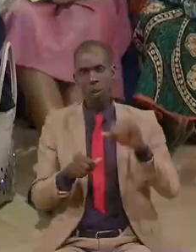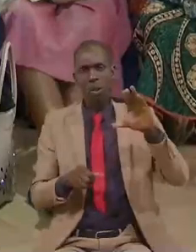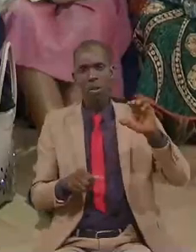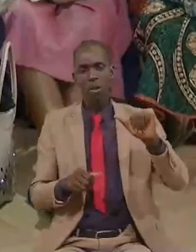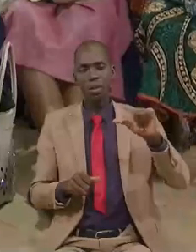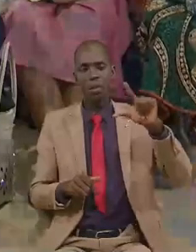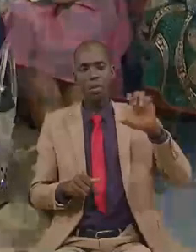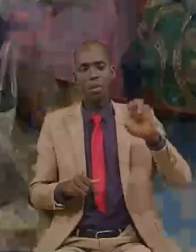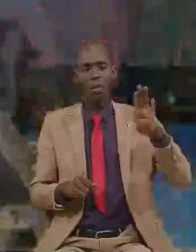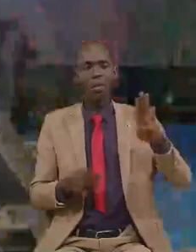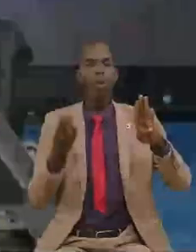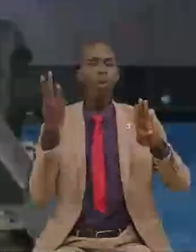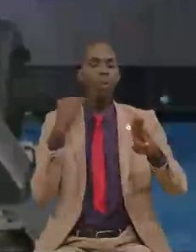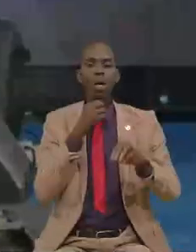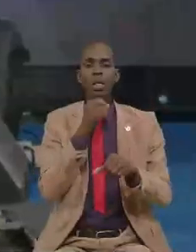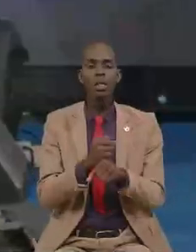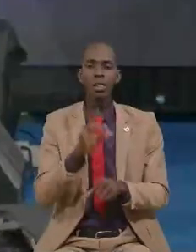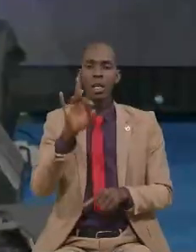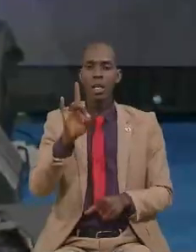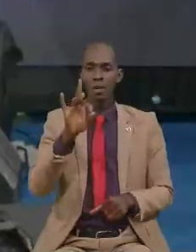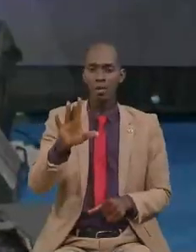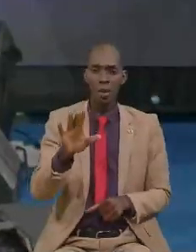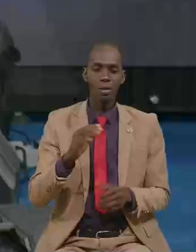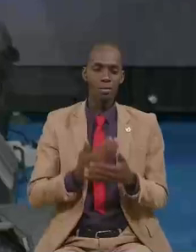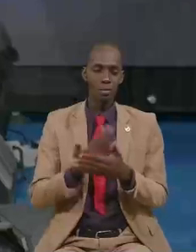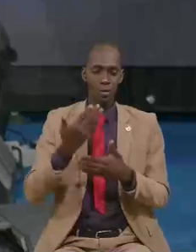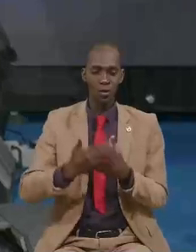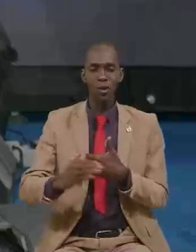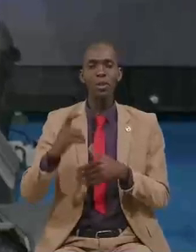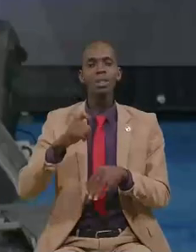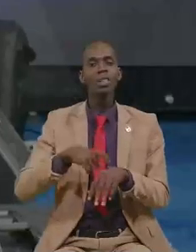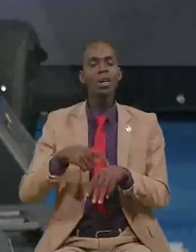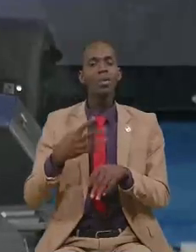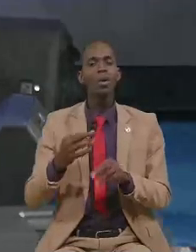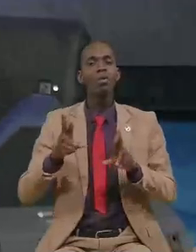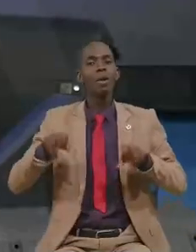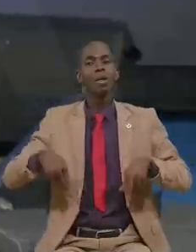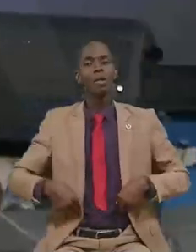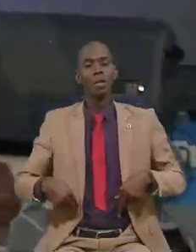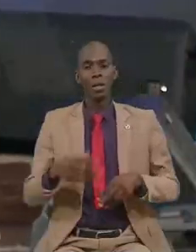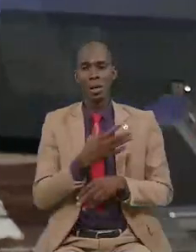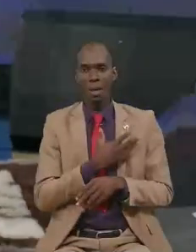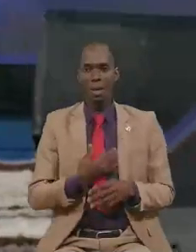Caleb avait 85 ans. Au-delà même de l'âge de la retraite.